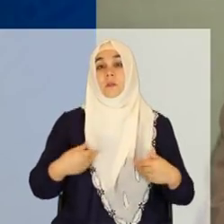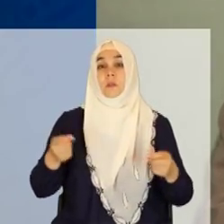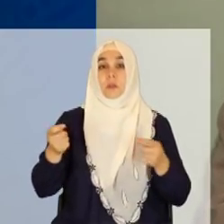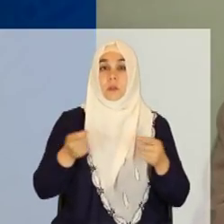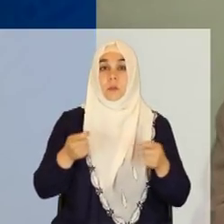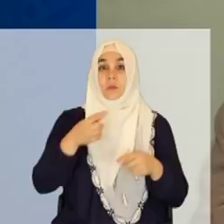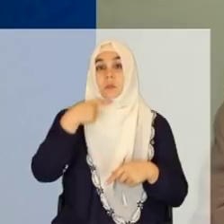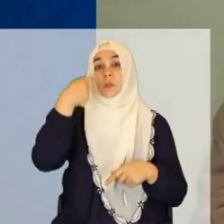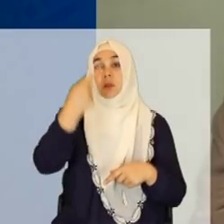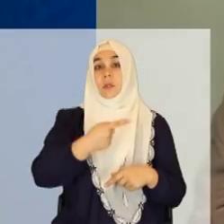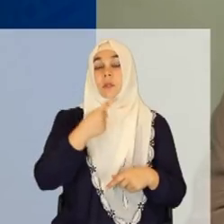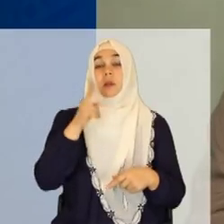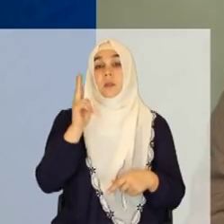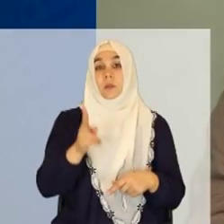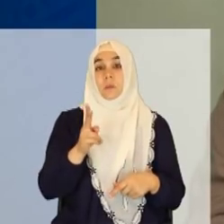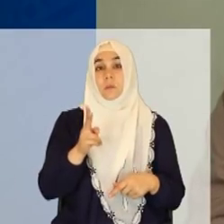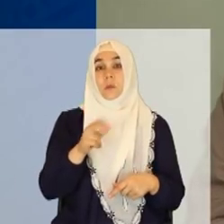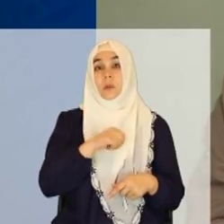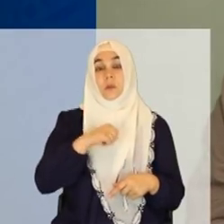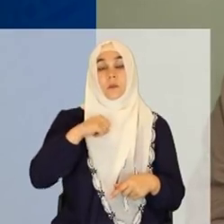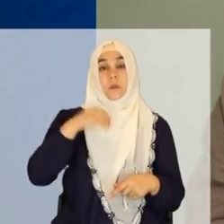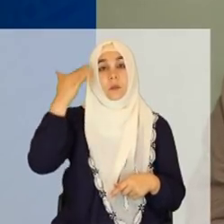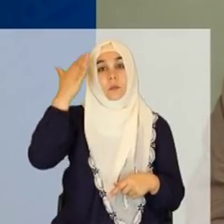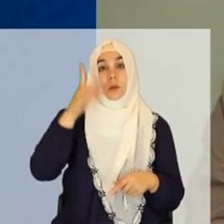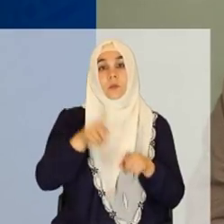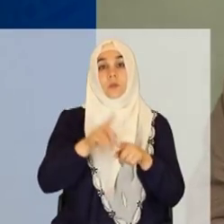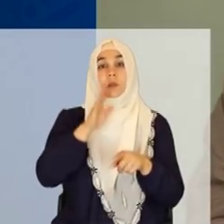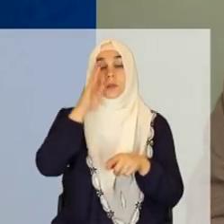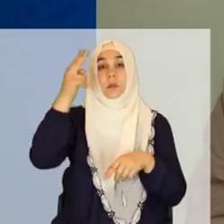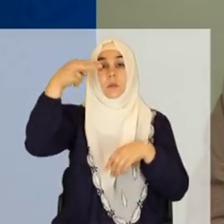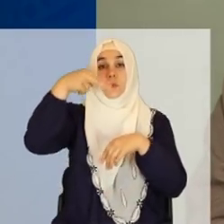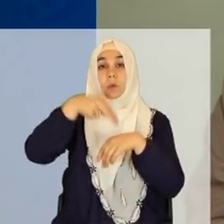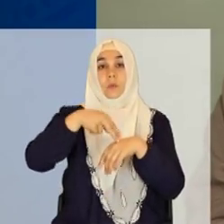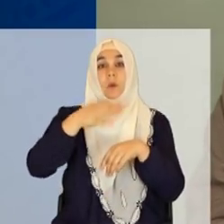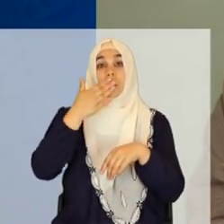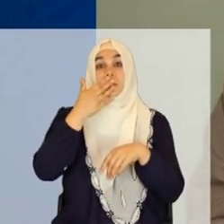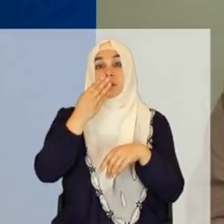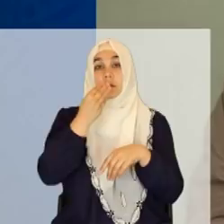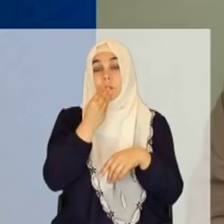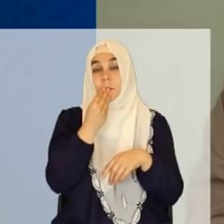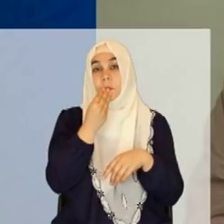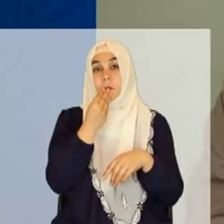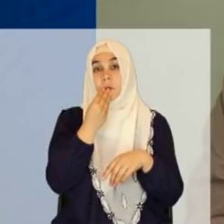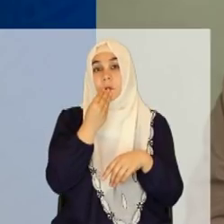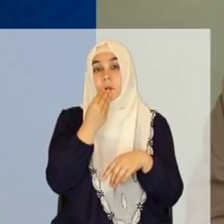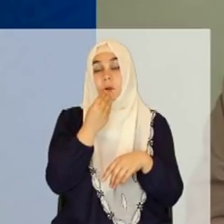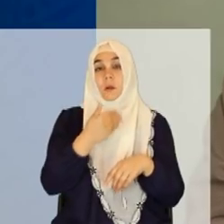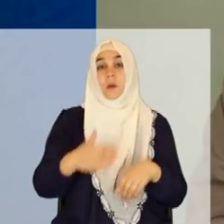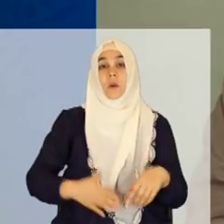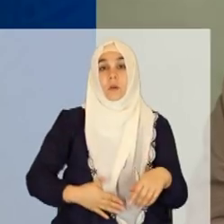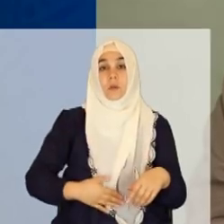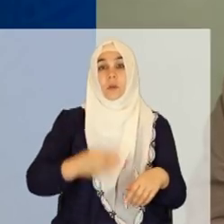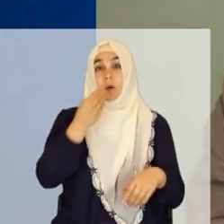aytiladi. Kim niyat qilib saharlikka turib, og'zini bekitib,